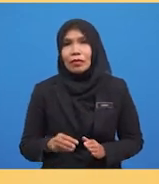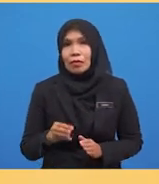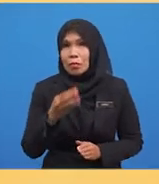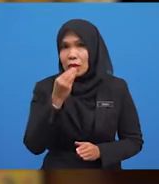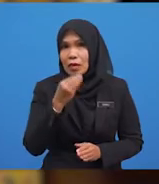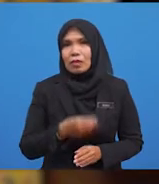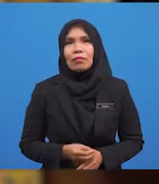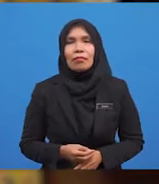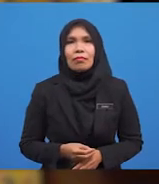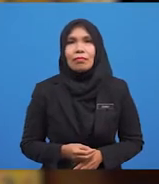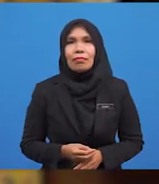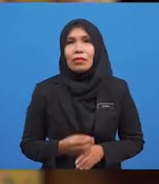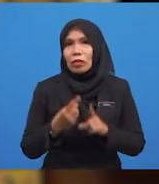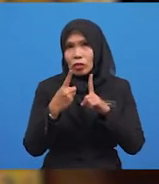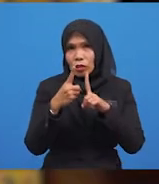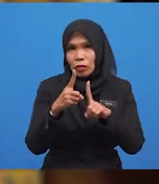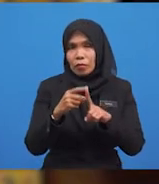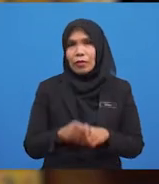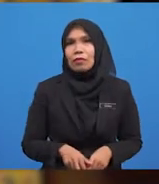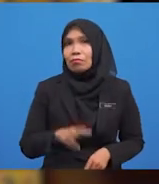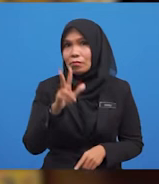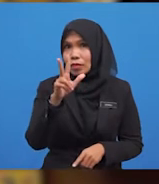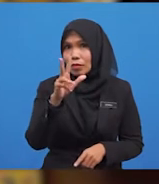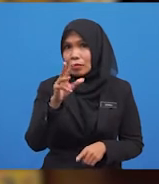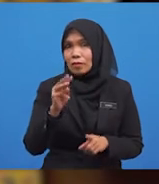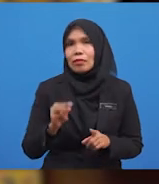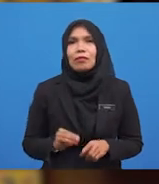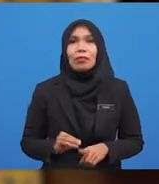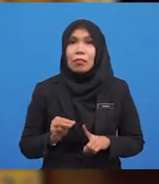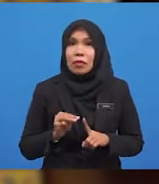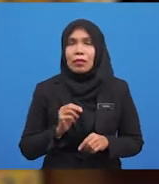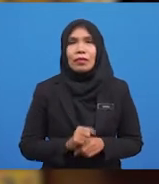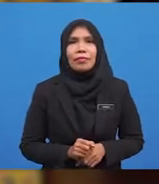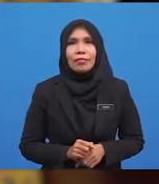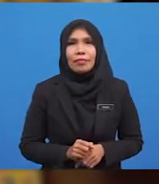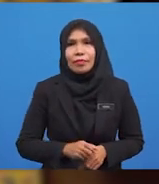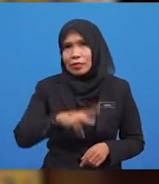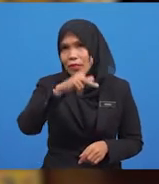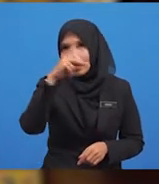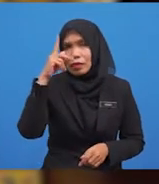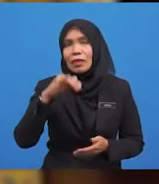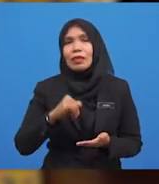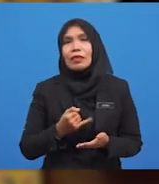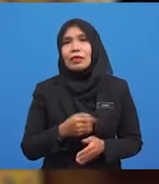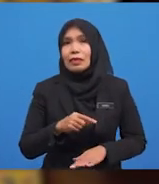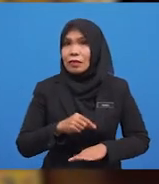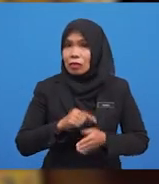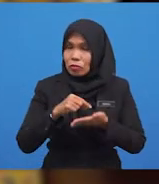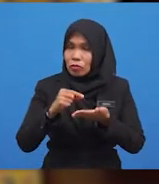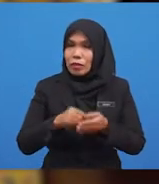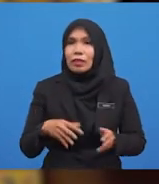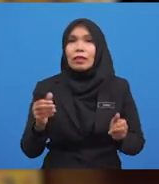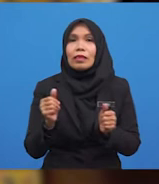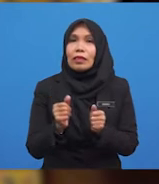majlis. Jawapan ini diberikan 3 markah kerana isi jawapan ditulis dengan tepat